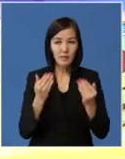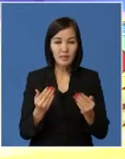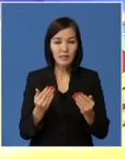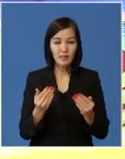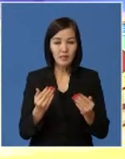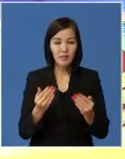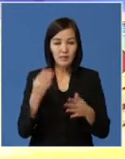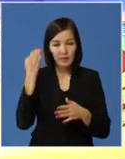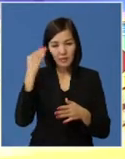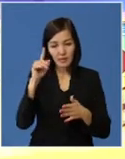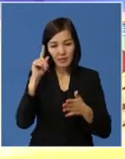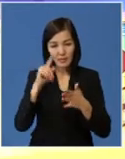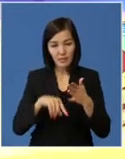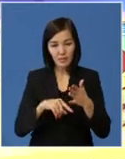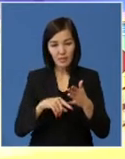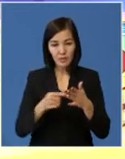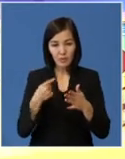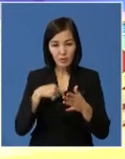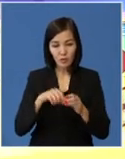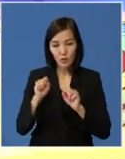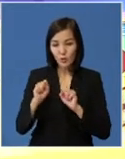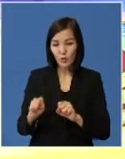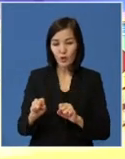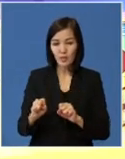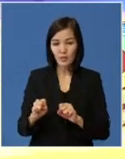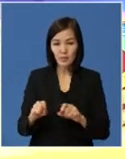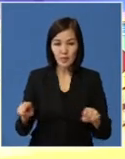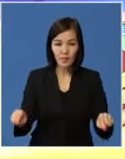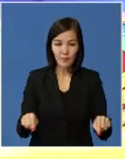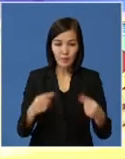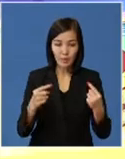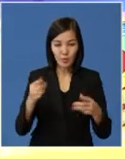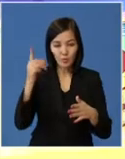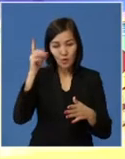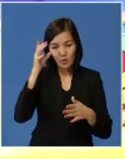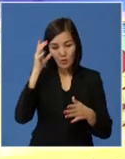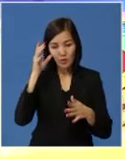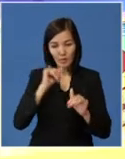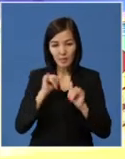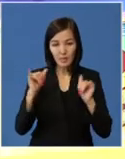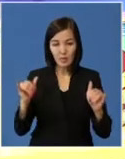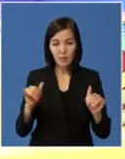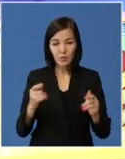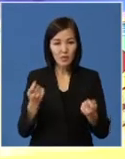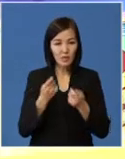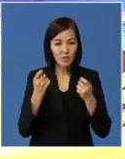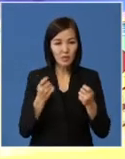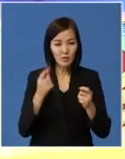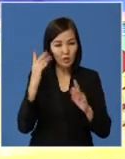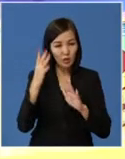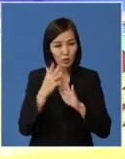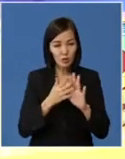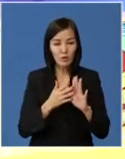мына діни экстремизмге иммунитетін қалыптастыру, діни сауаттылығын осы діни мәселелерге кішкене болса да түсінік